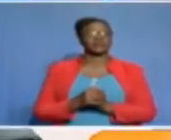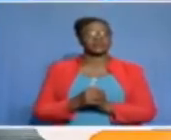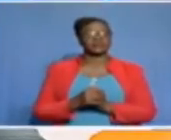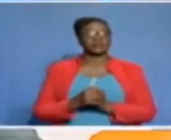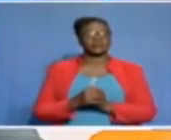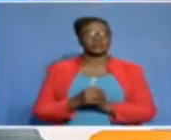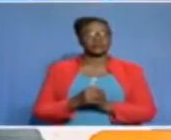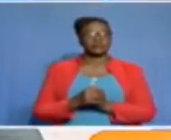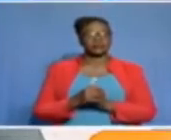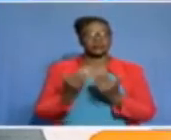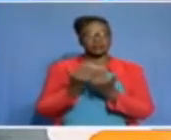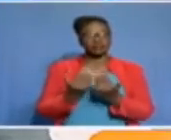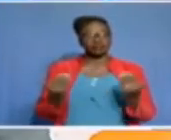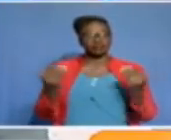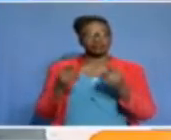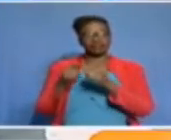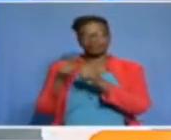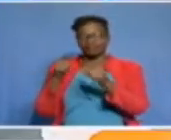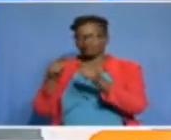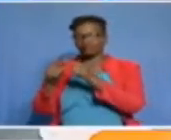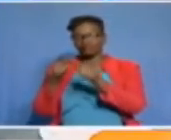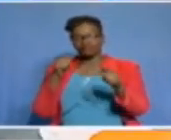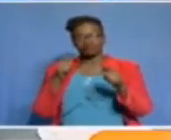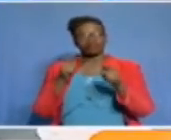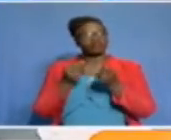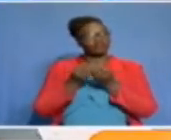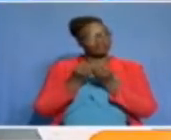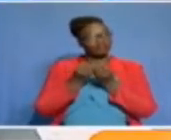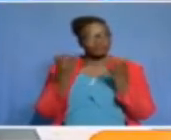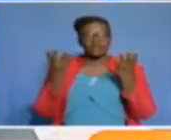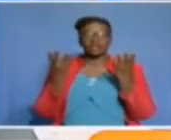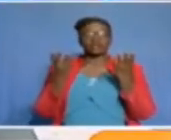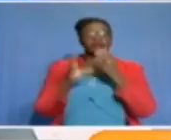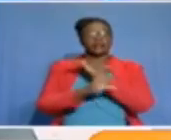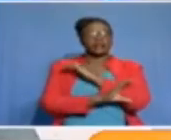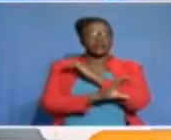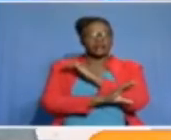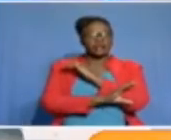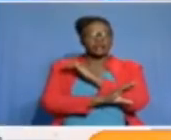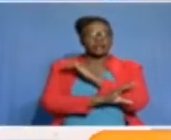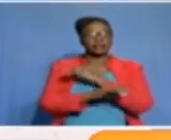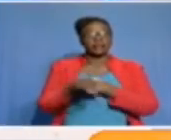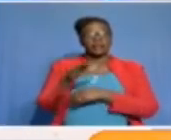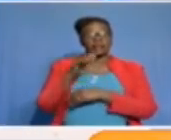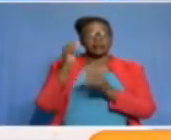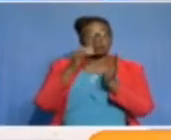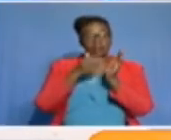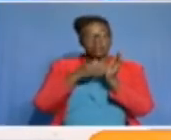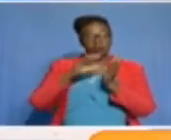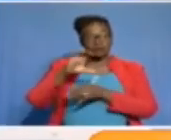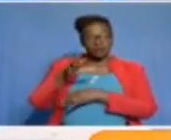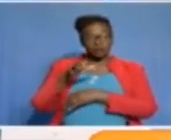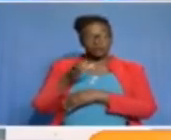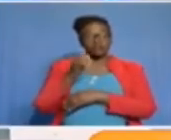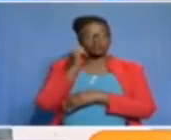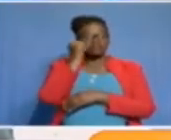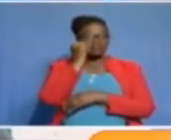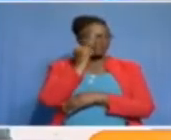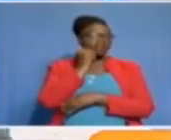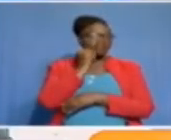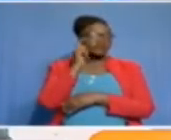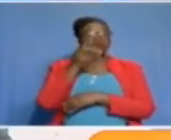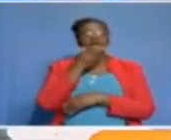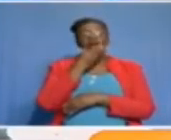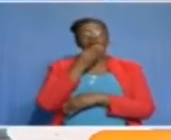Visa vya watoto kuuliwa kinyama vimekithiri humu nchini. Kijiji cha Katangini, kaunti ya Machakos, kinaomboleza kifo cha mvulana wa